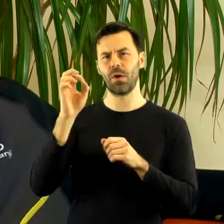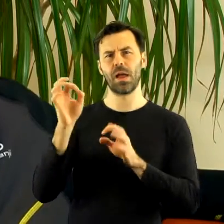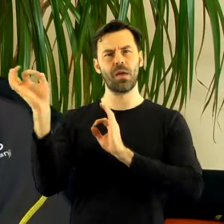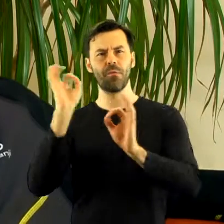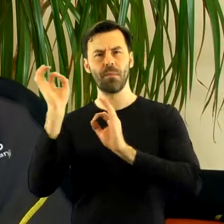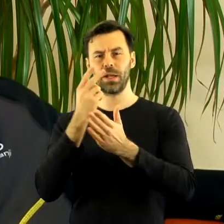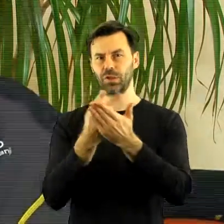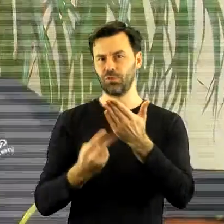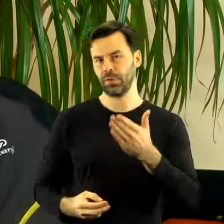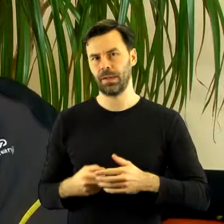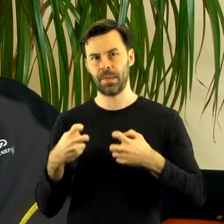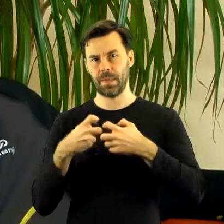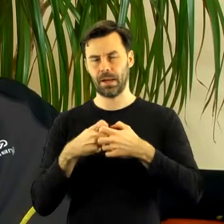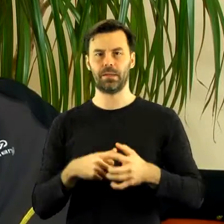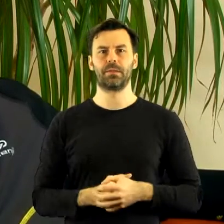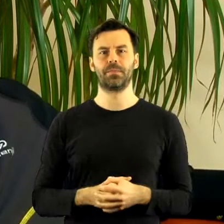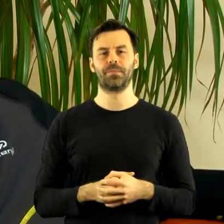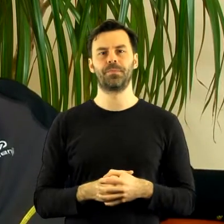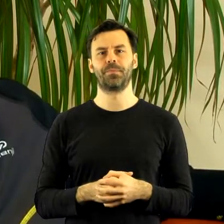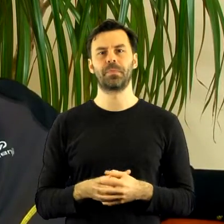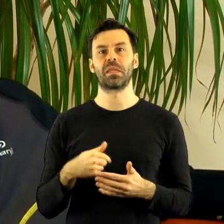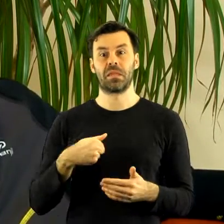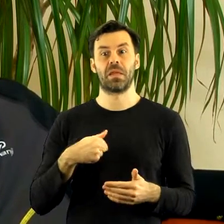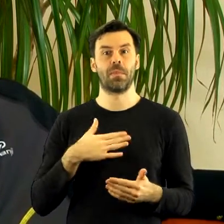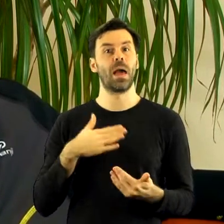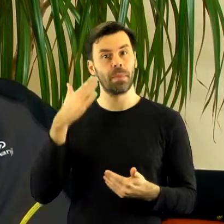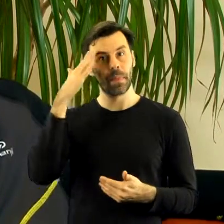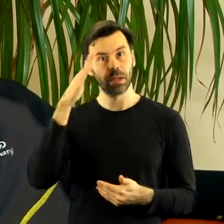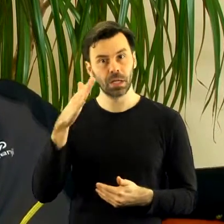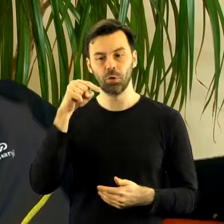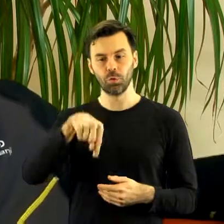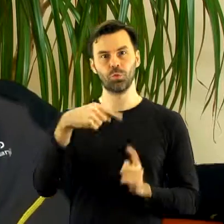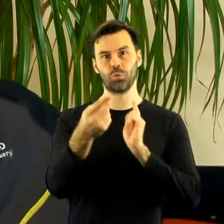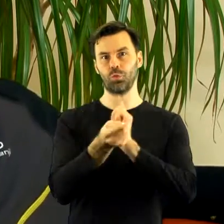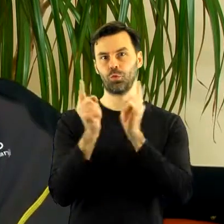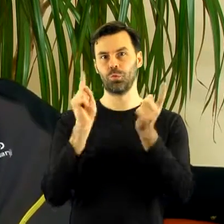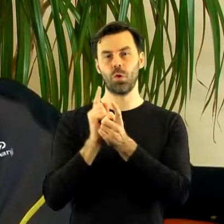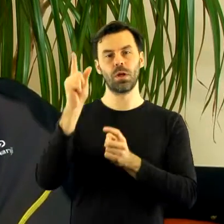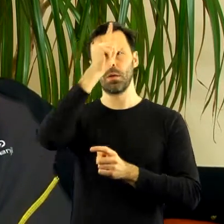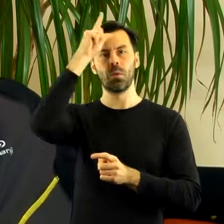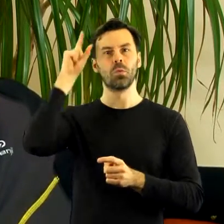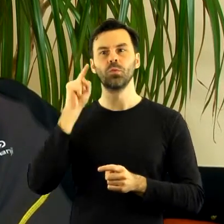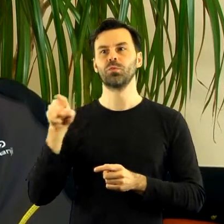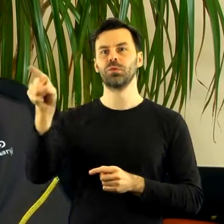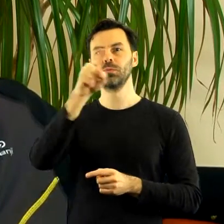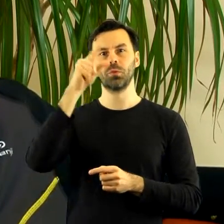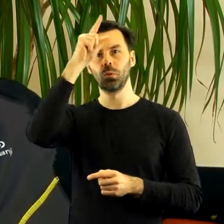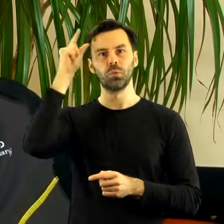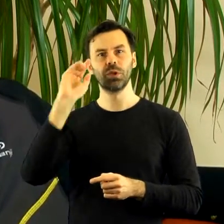które zamieszczacie w internecie. Miałem taką nadzieję, że tutaj spotkam ludzi, od